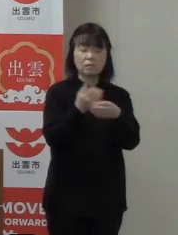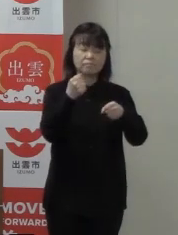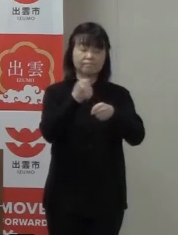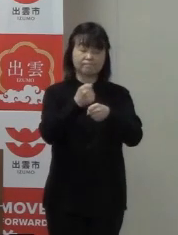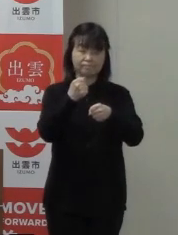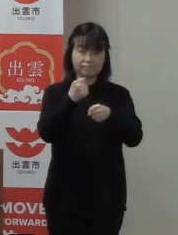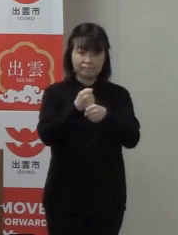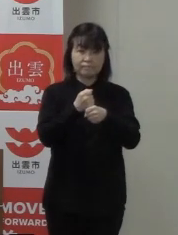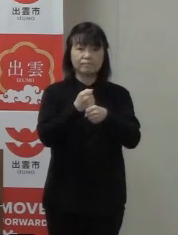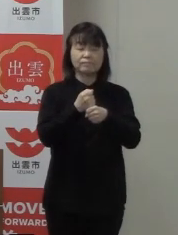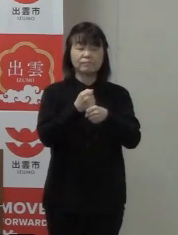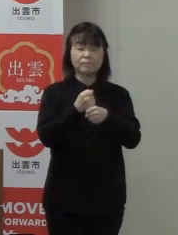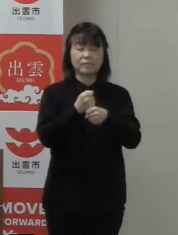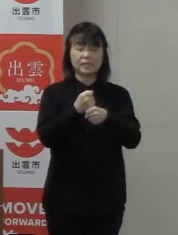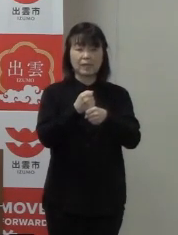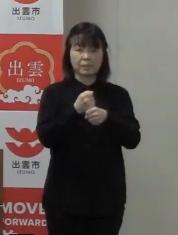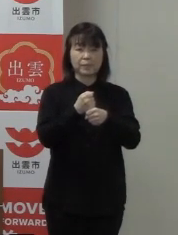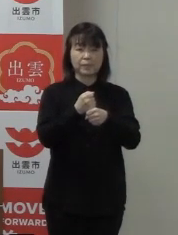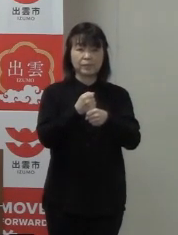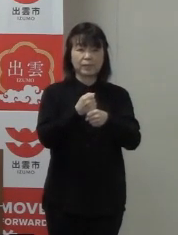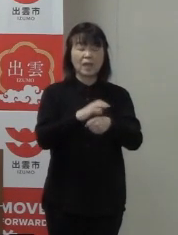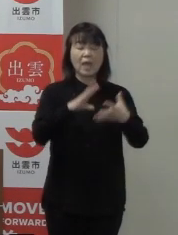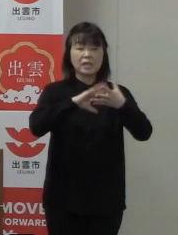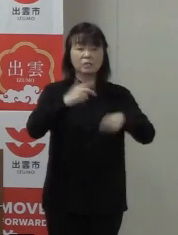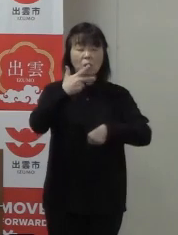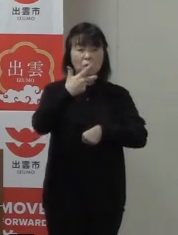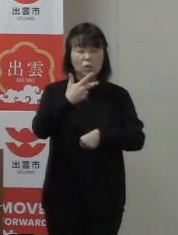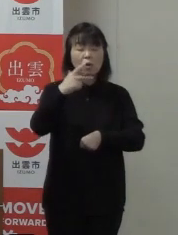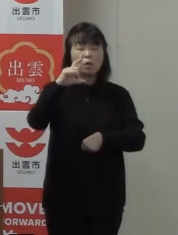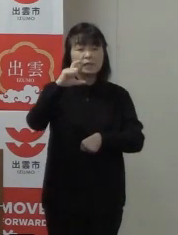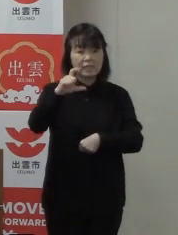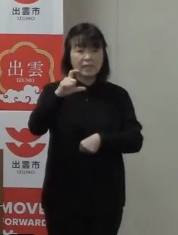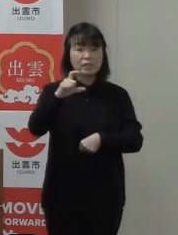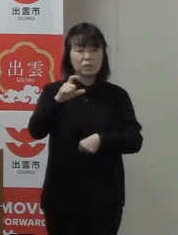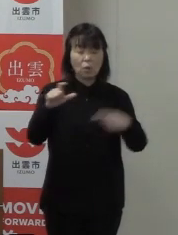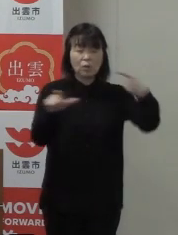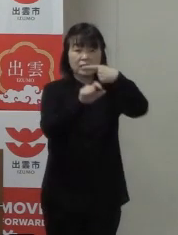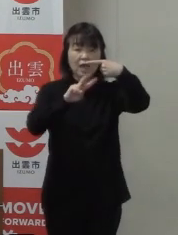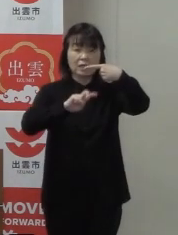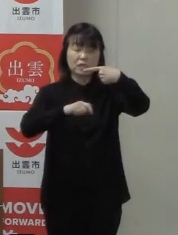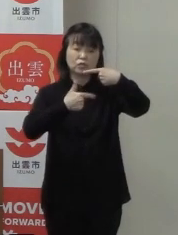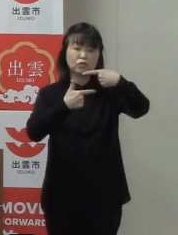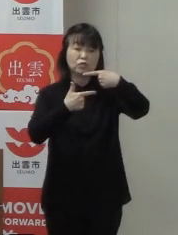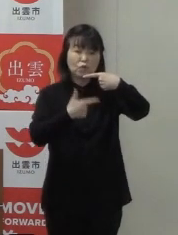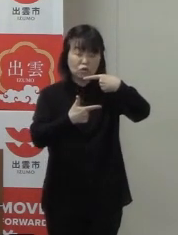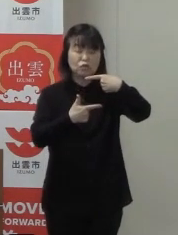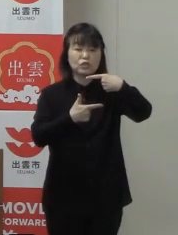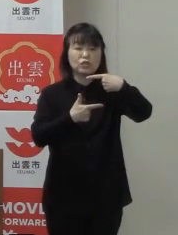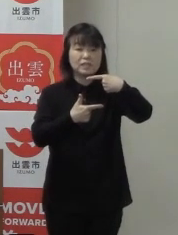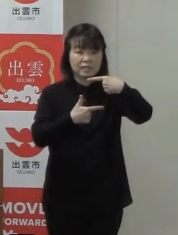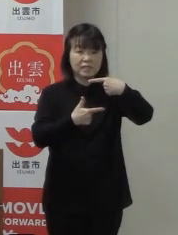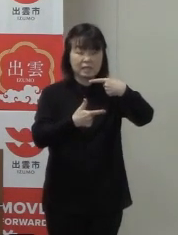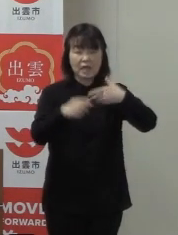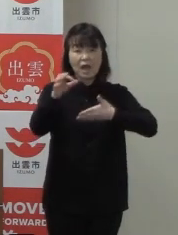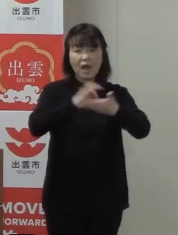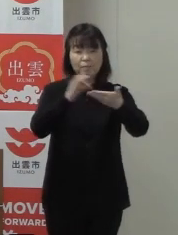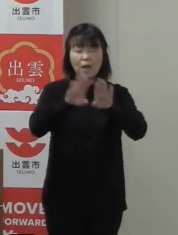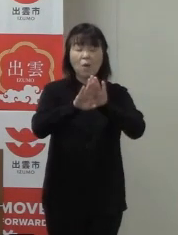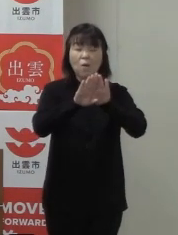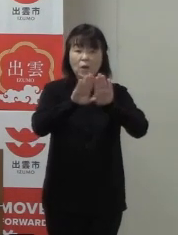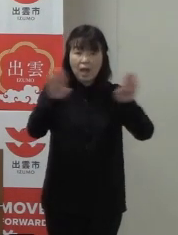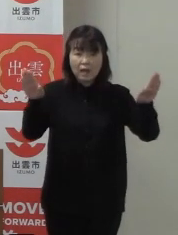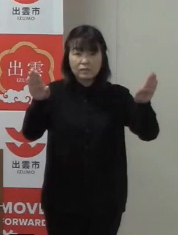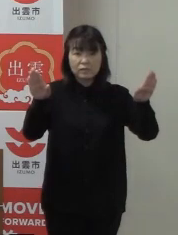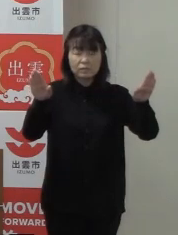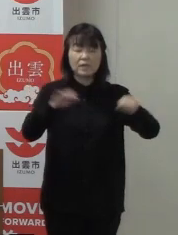し、出雲の日のですね、1月26日に合わせて販売を開始をいた